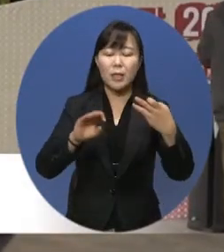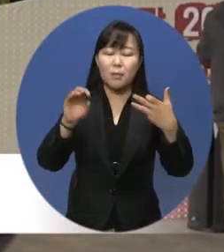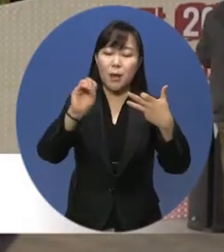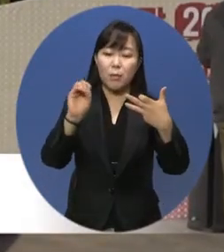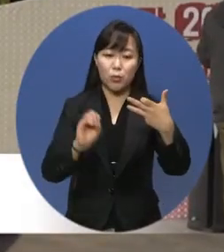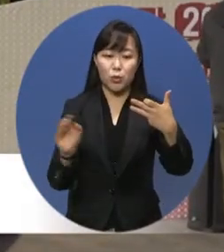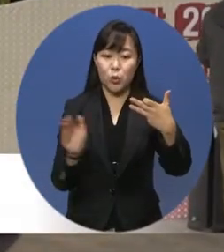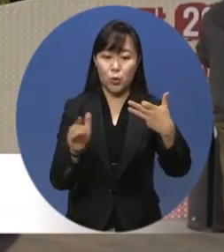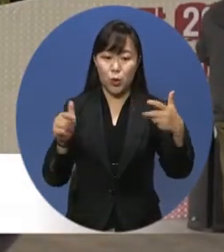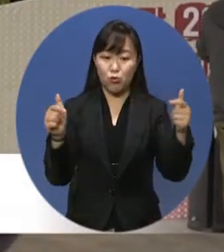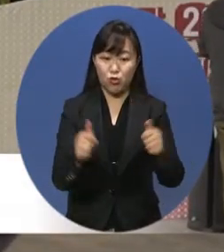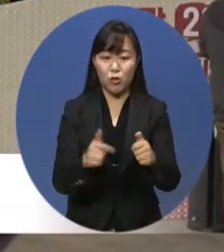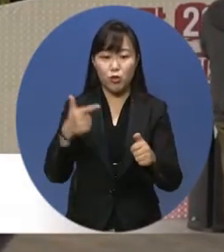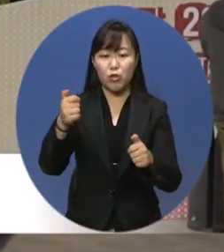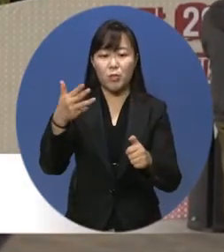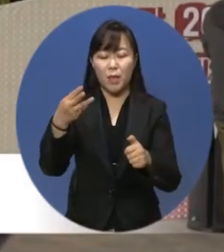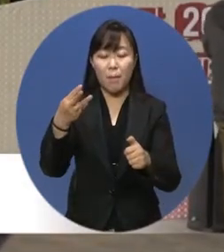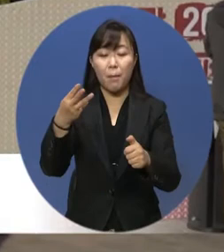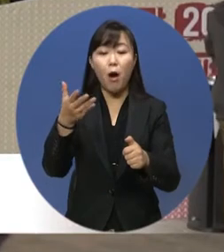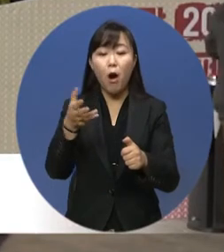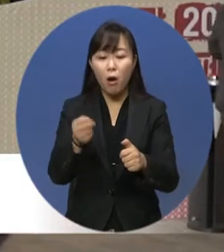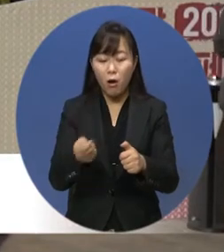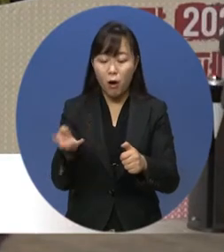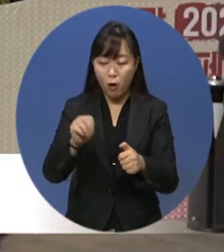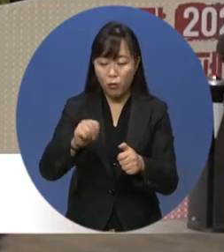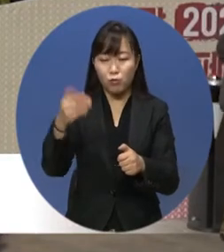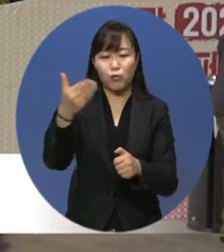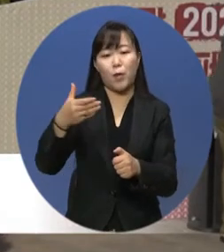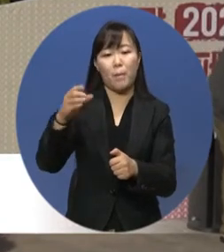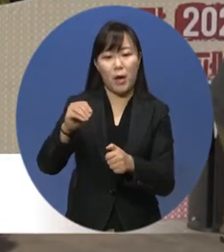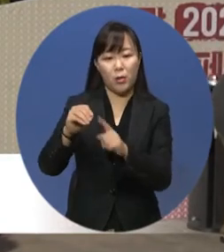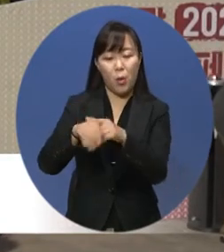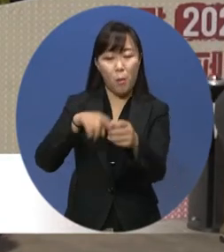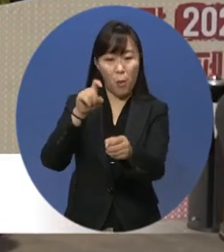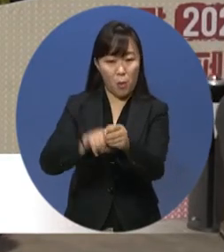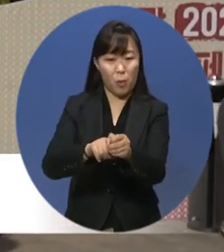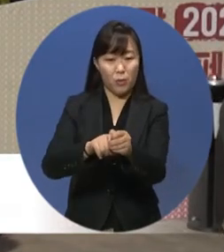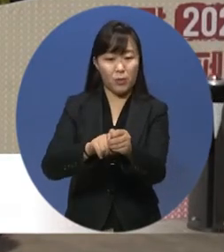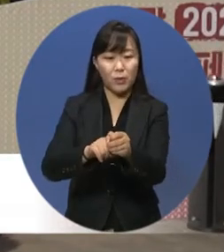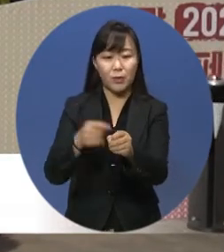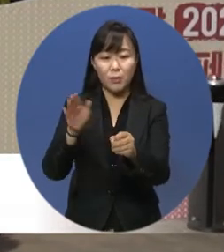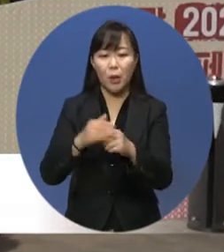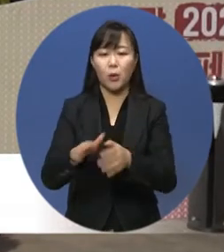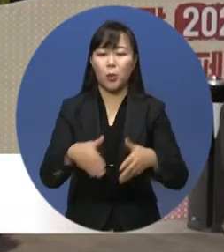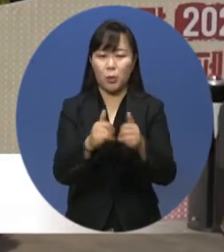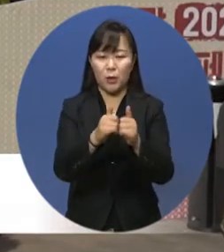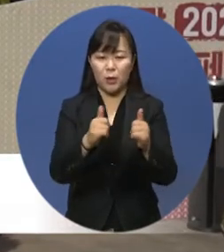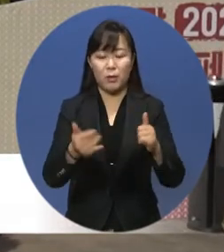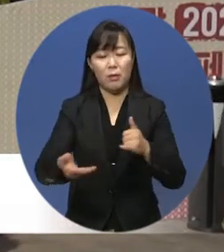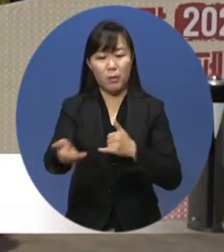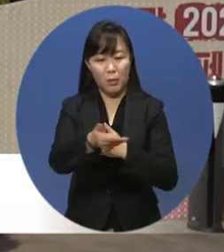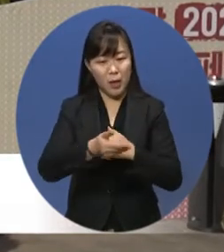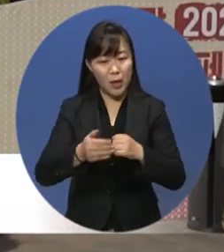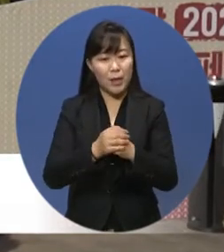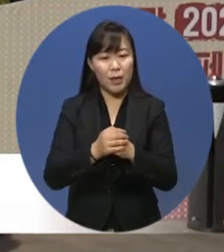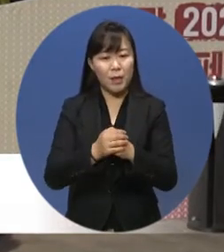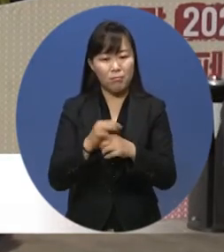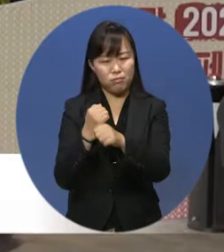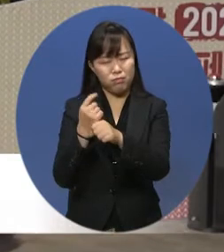줄은 63억 9천만 원의 목표액을 설정해놓고 있습니다만은 도민들께서 예년에